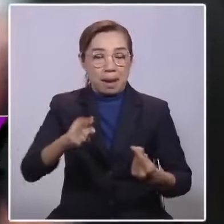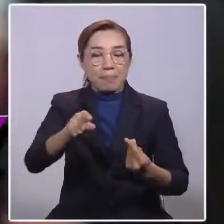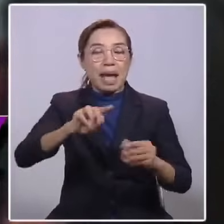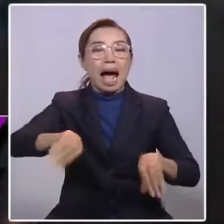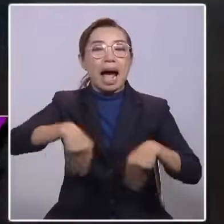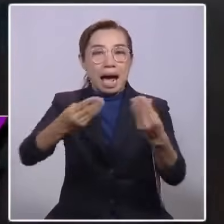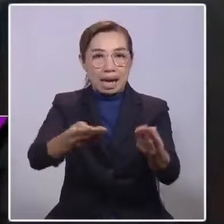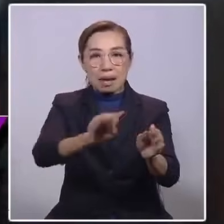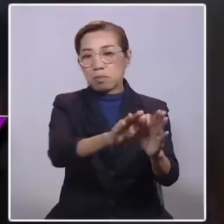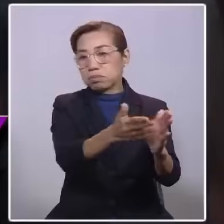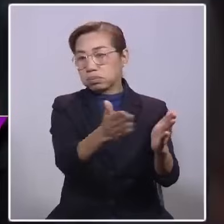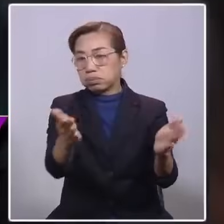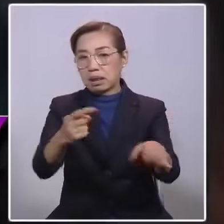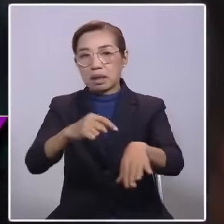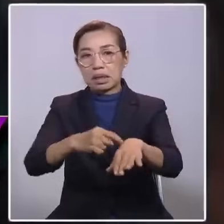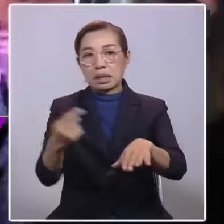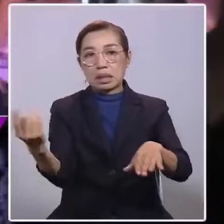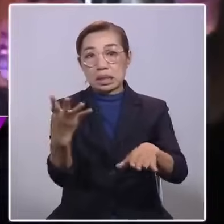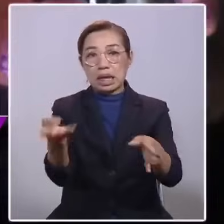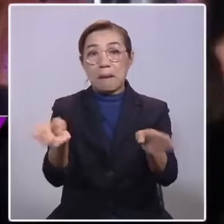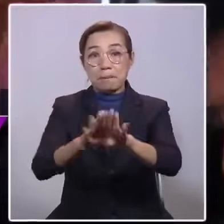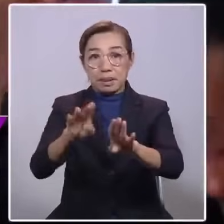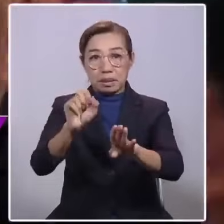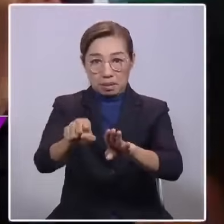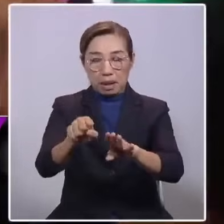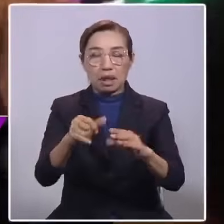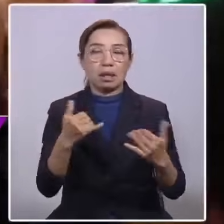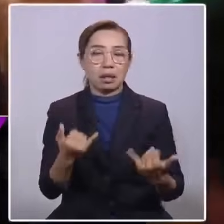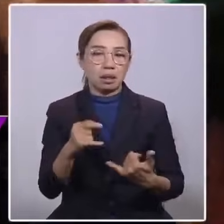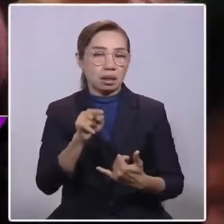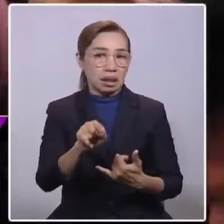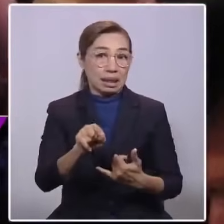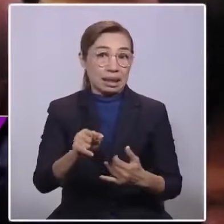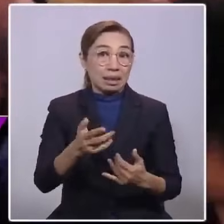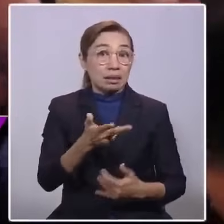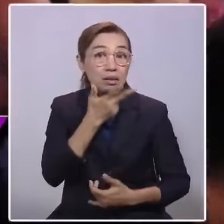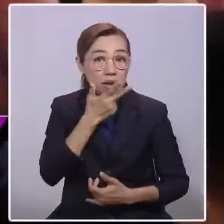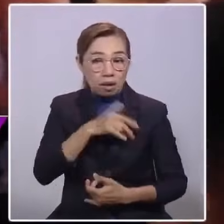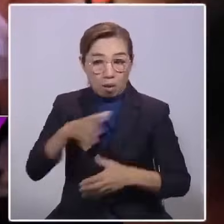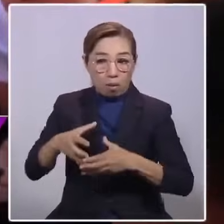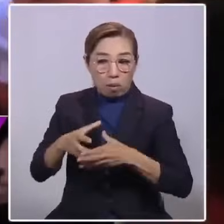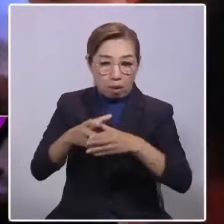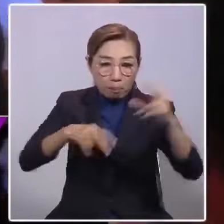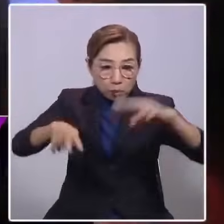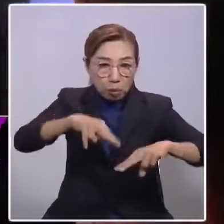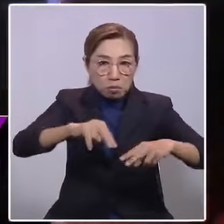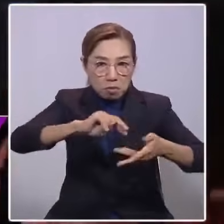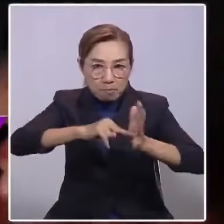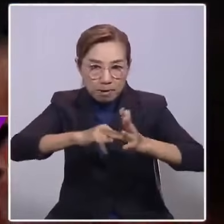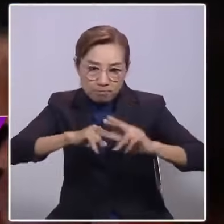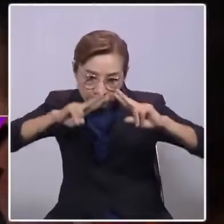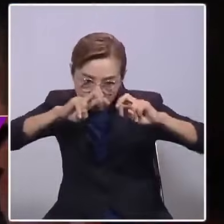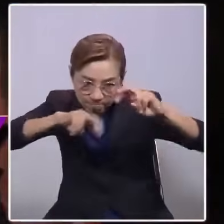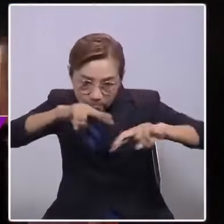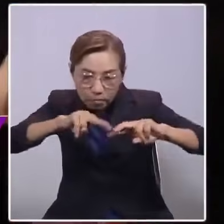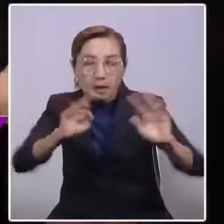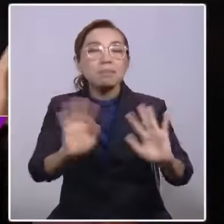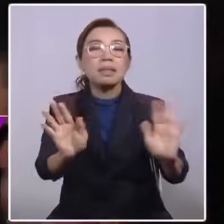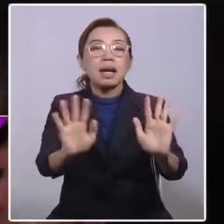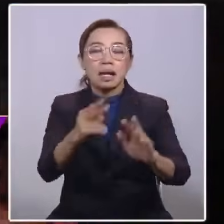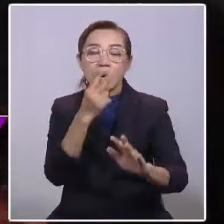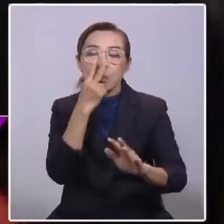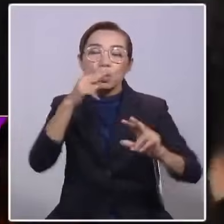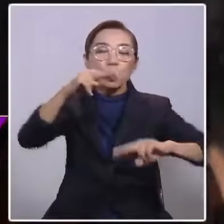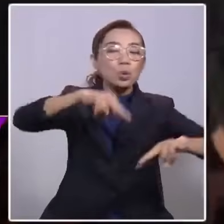ถึง 4:00นนะครับซึ่งคุณอุทินก็ย้ำว่าการเดินทางมาตรวจสอบครั้งนี้ไม่ได้มาบุกค้นนะแต่ว่ามาตรวจสอบความเรียบ